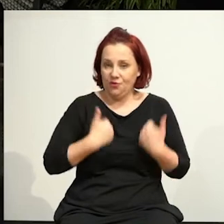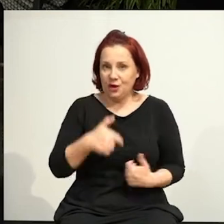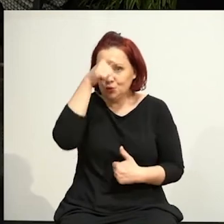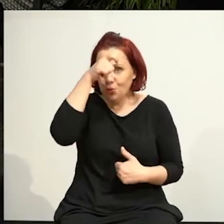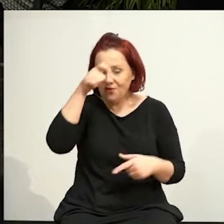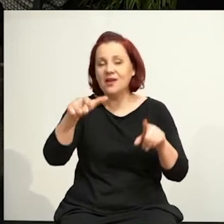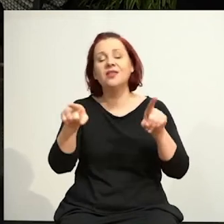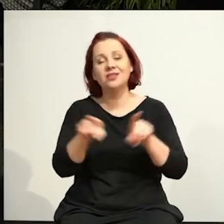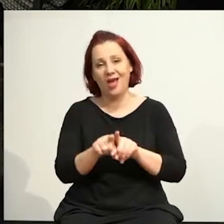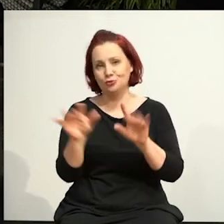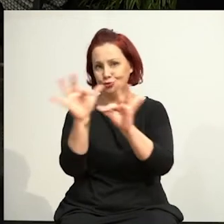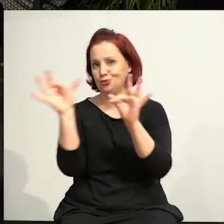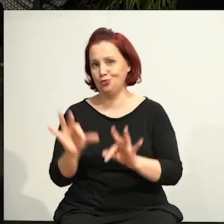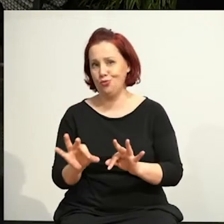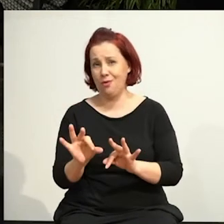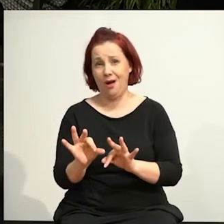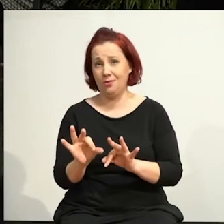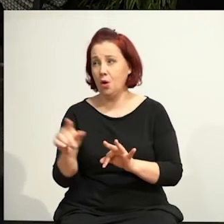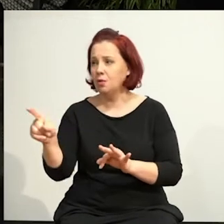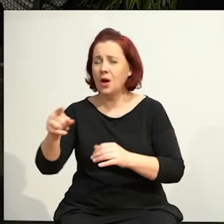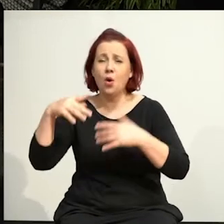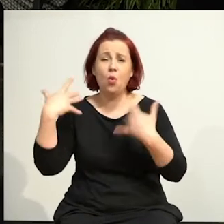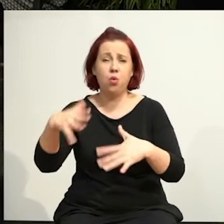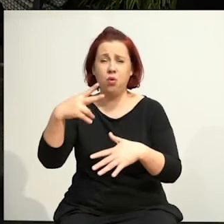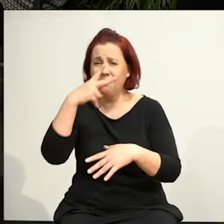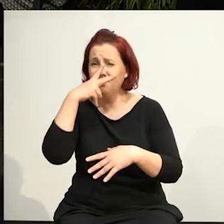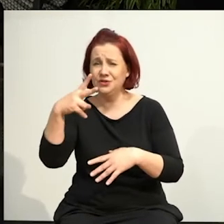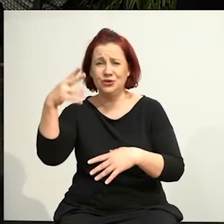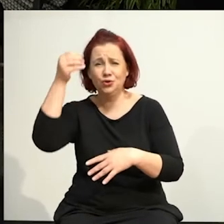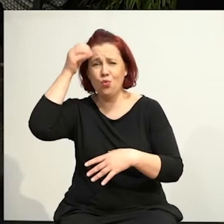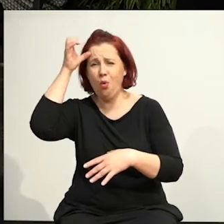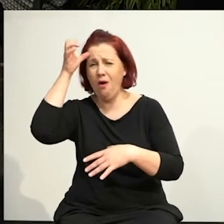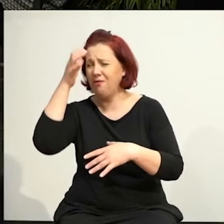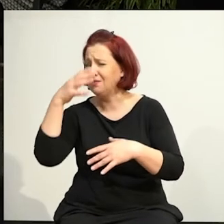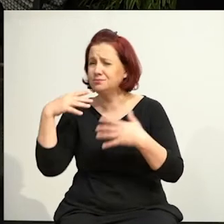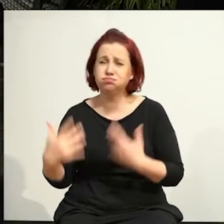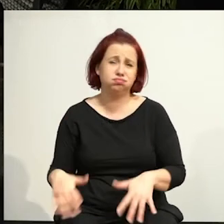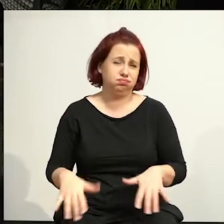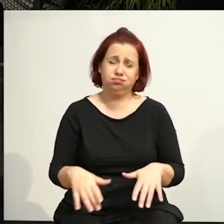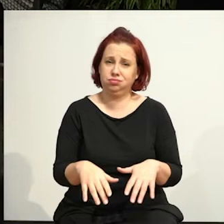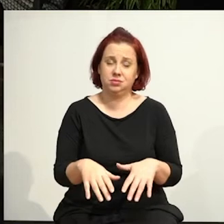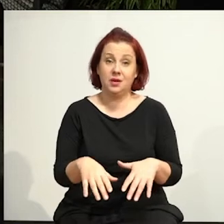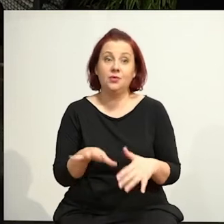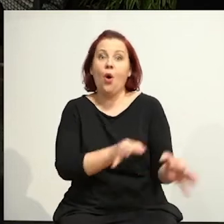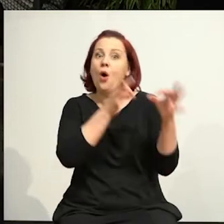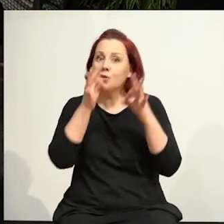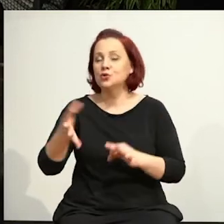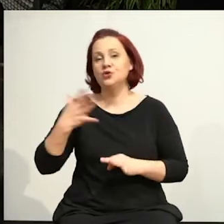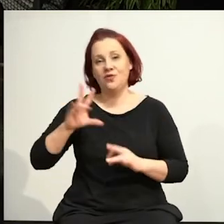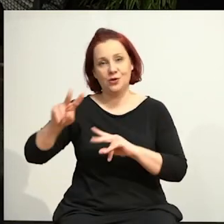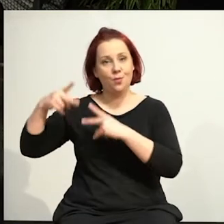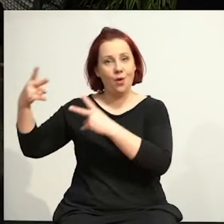filozofię sztuki. To są skarby, które do dziś są warte tego, żeby do nich